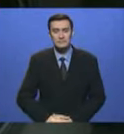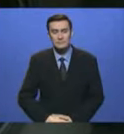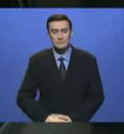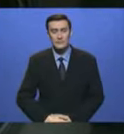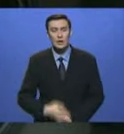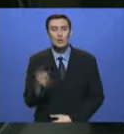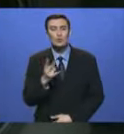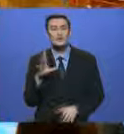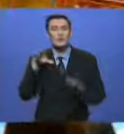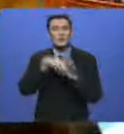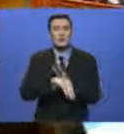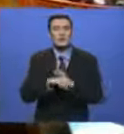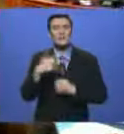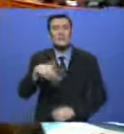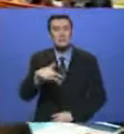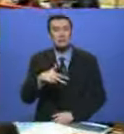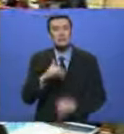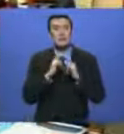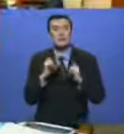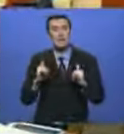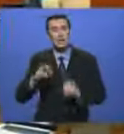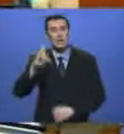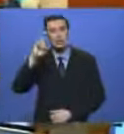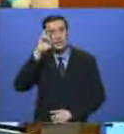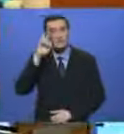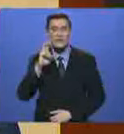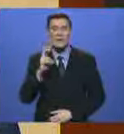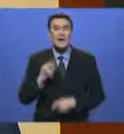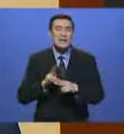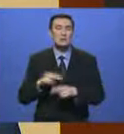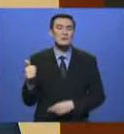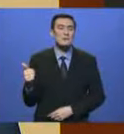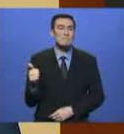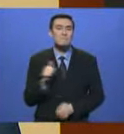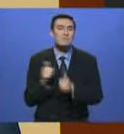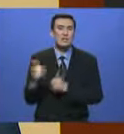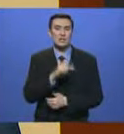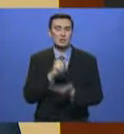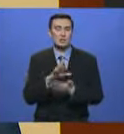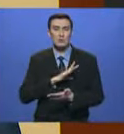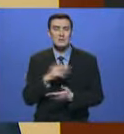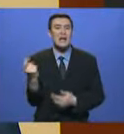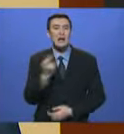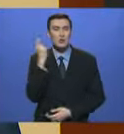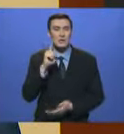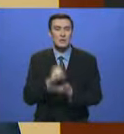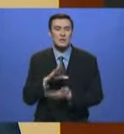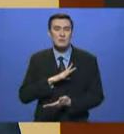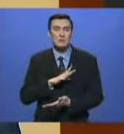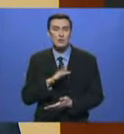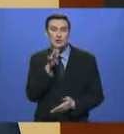Войти в 30 развитых государств, прежде всего, экономика республики Казахстан, она должна быть инновационной, то есть